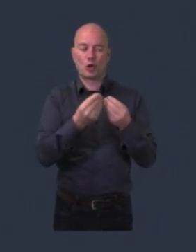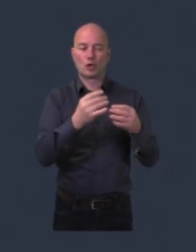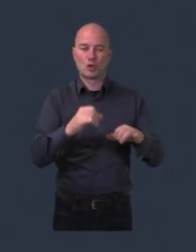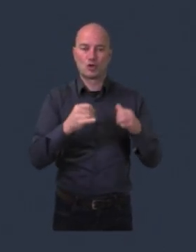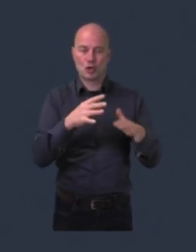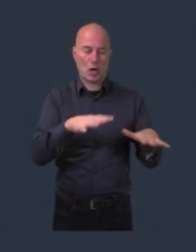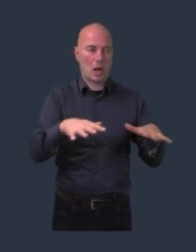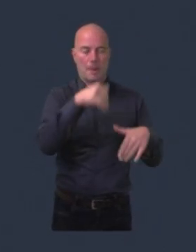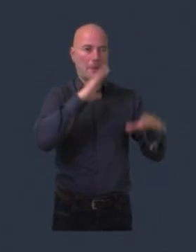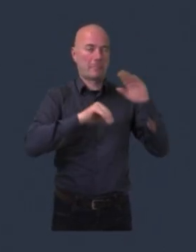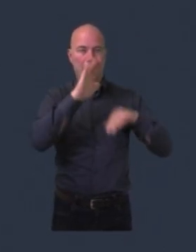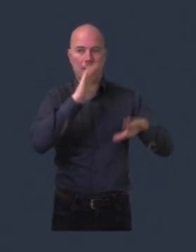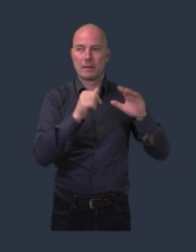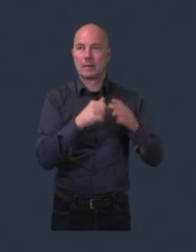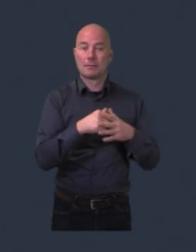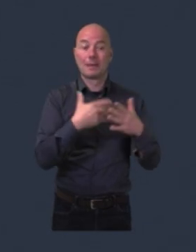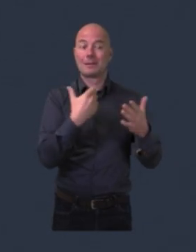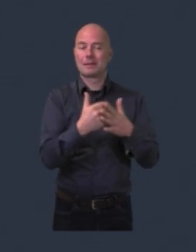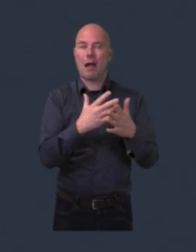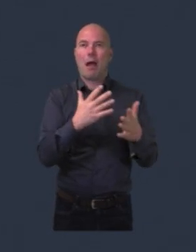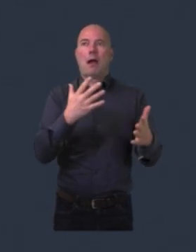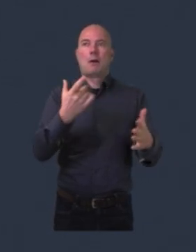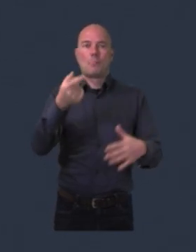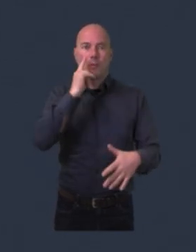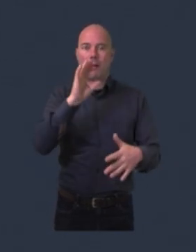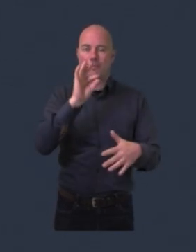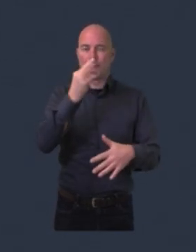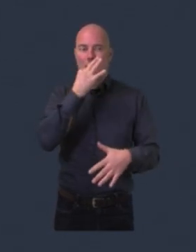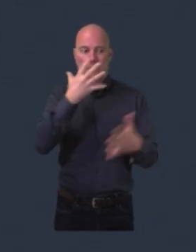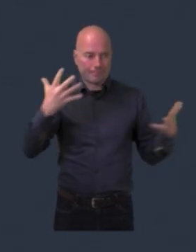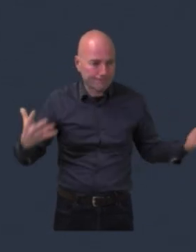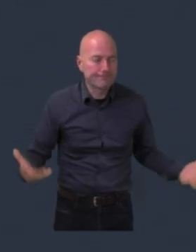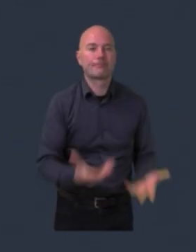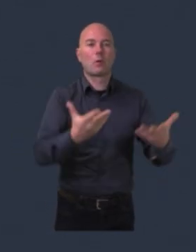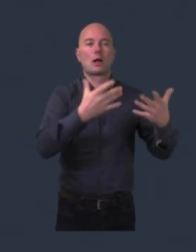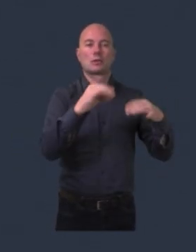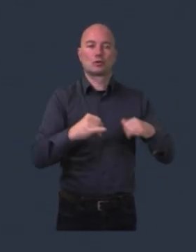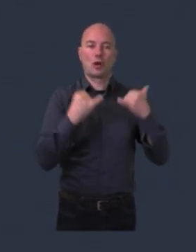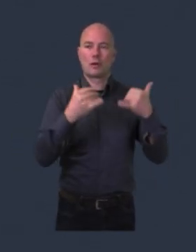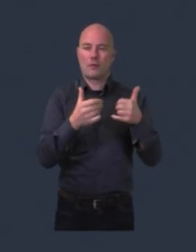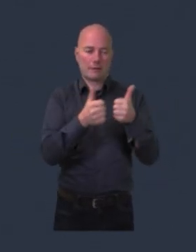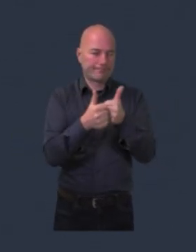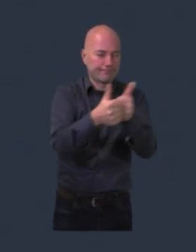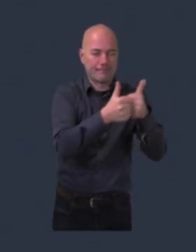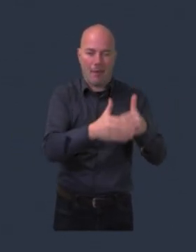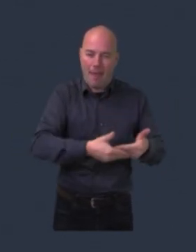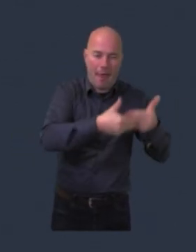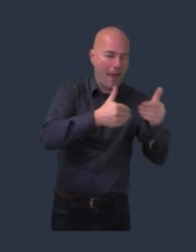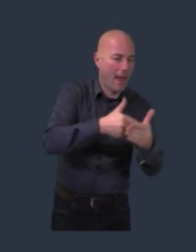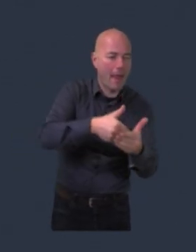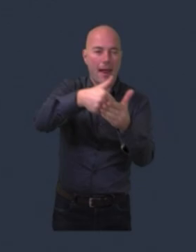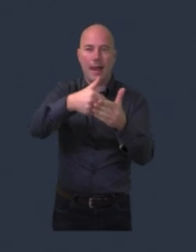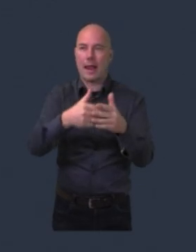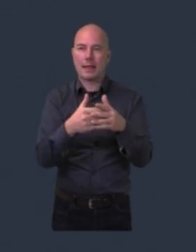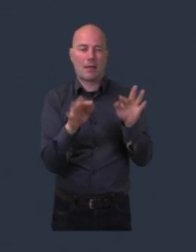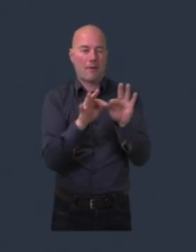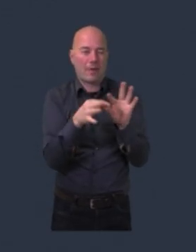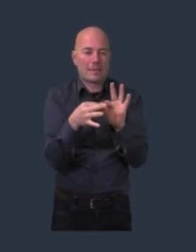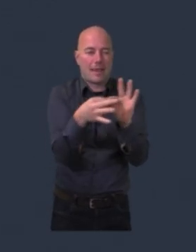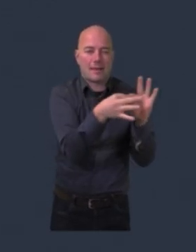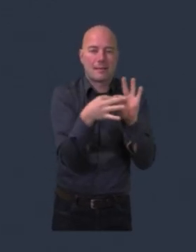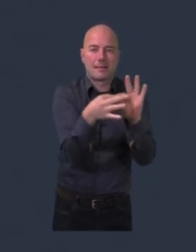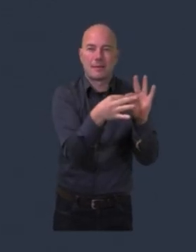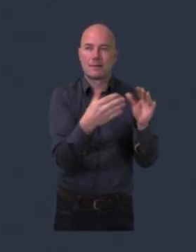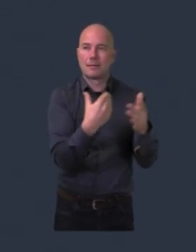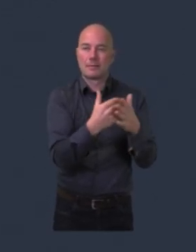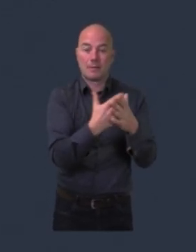crise violente que toutes les générations subissent, c'est l'occasion de faire émerger la cause des jeunes. Entraide, fraternité, solidarité, ces mots parfois galvaudés ont repris tout leur